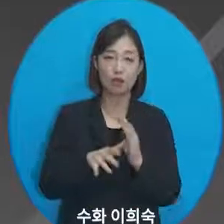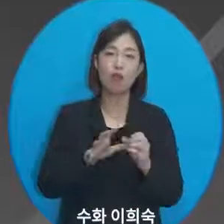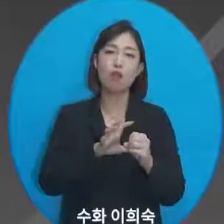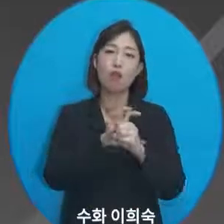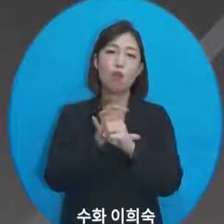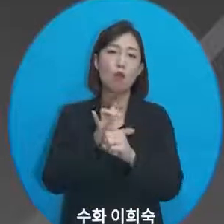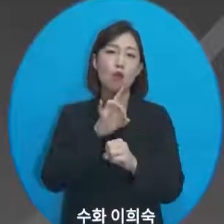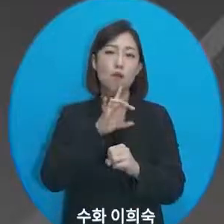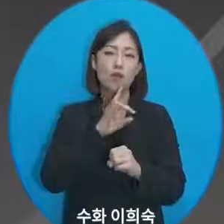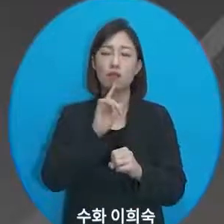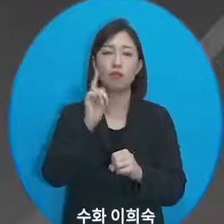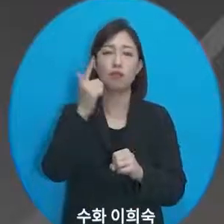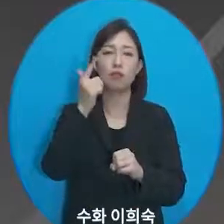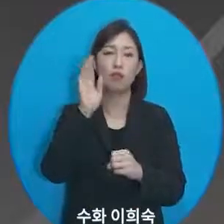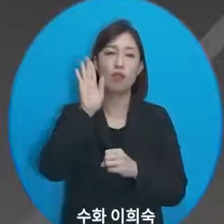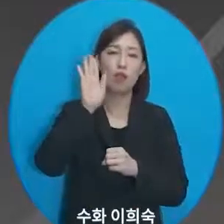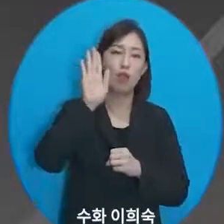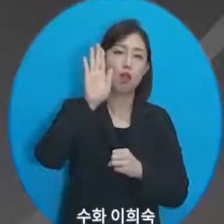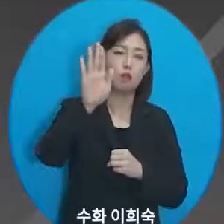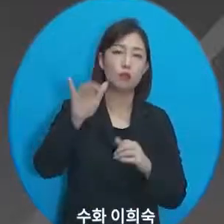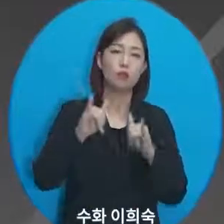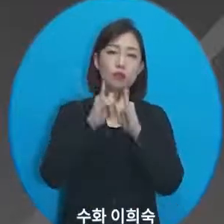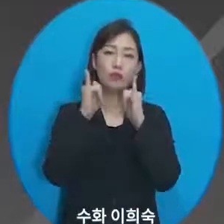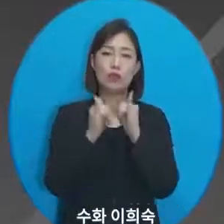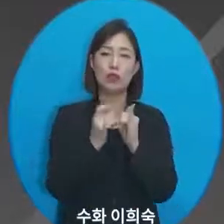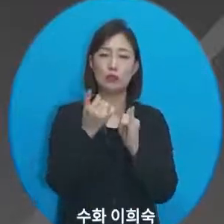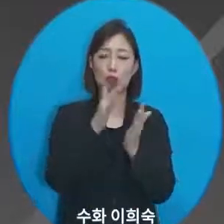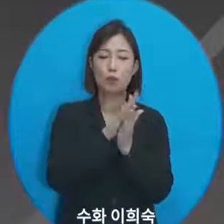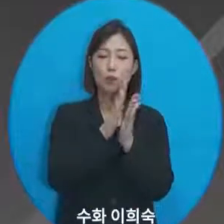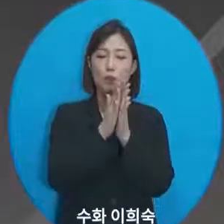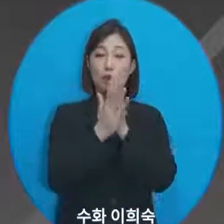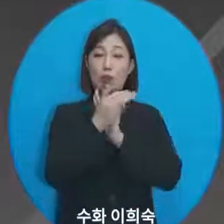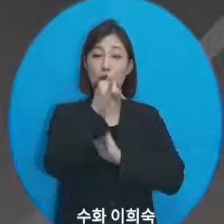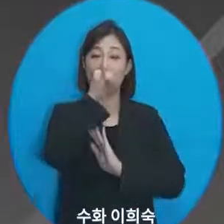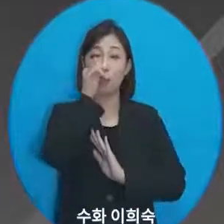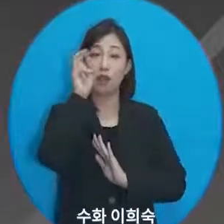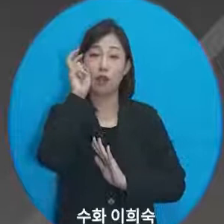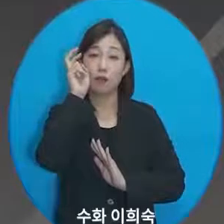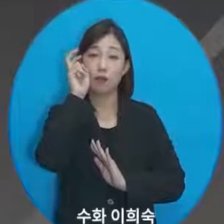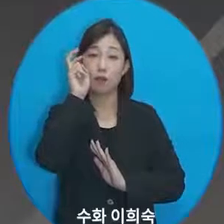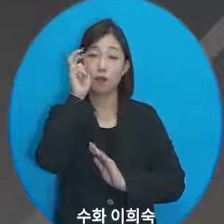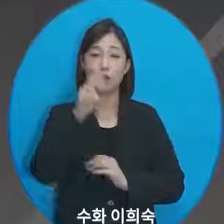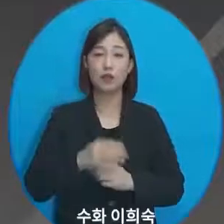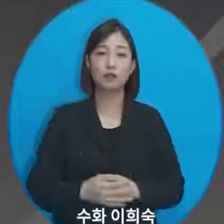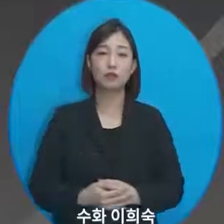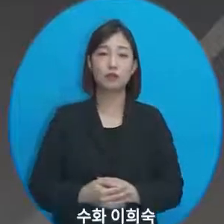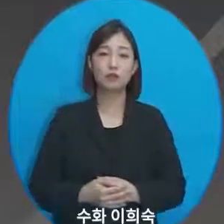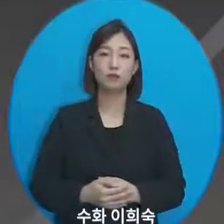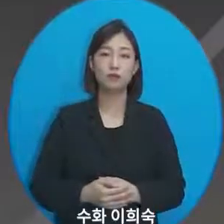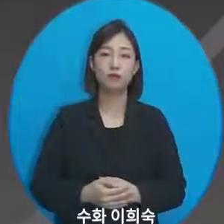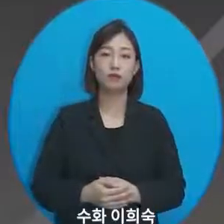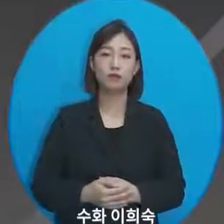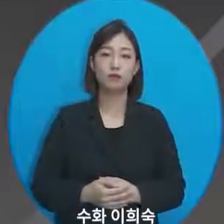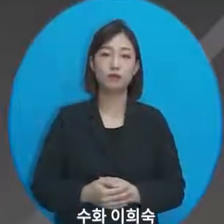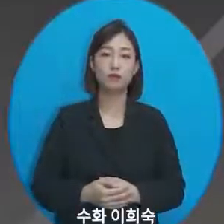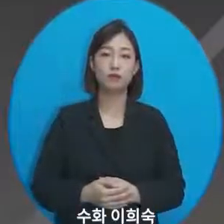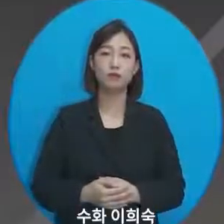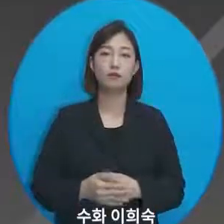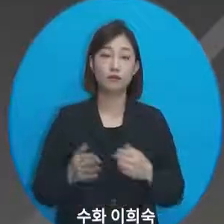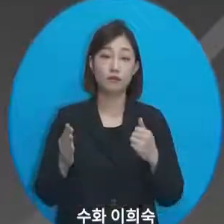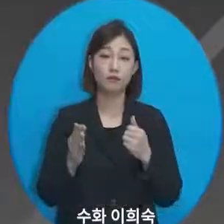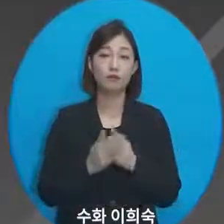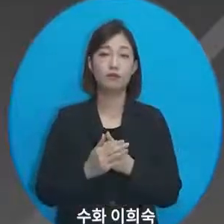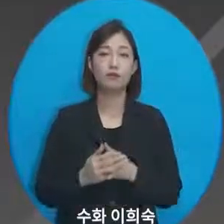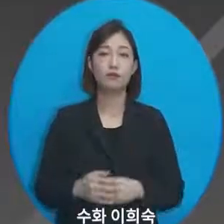아니라 앞으로 미래사회가 변화되어야 될 때 많이들 이야기하고 있는 우리들의 환경의 변화입니다. 그럴